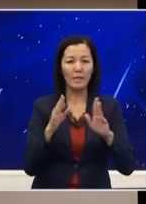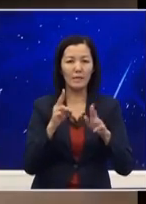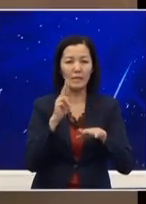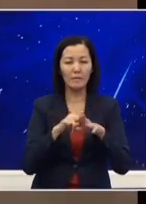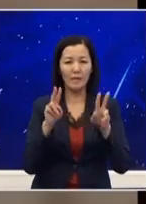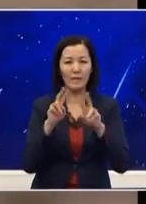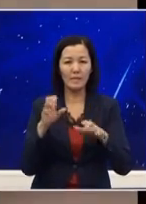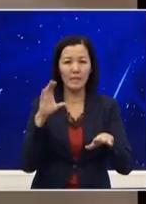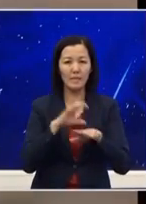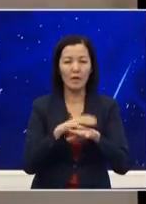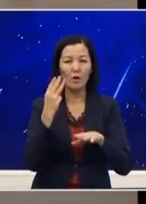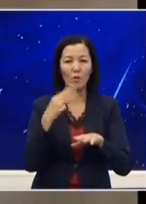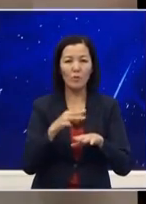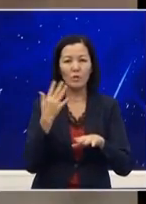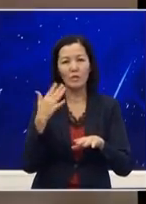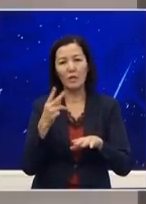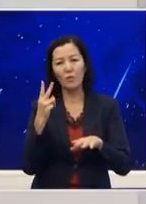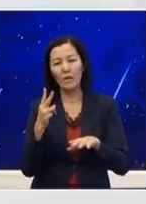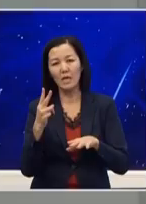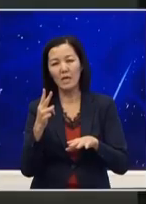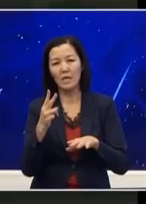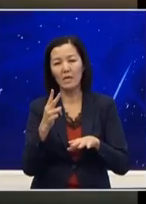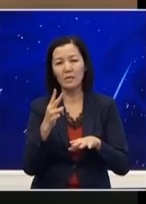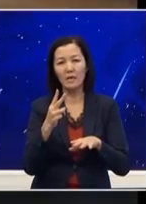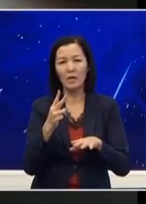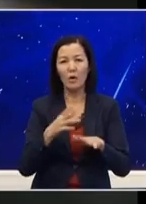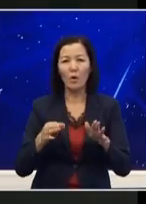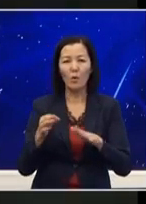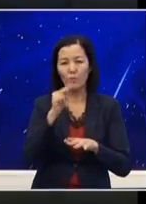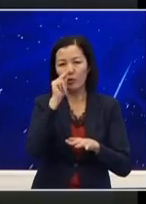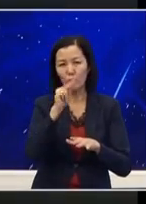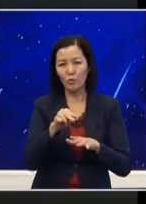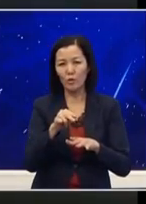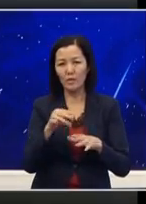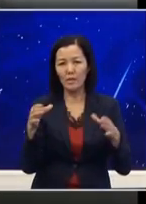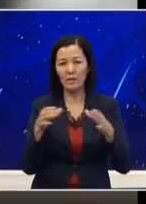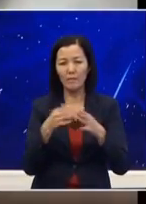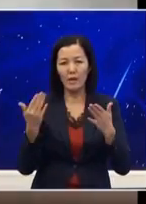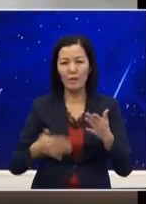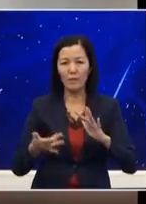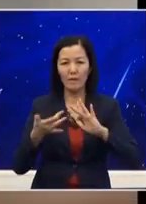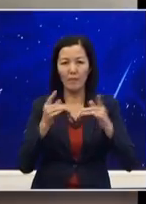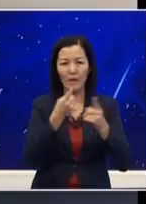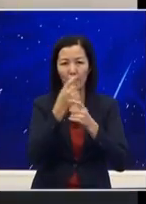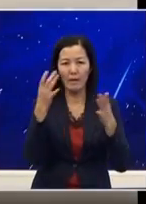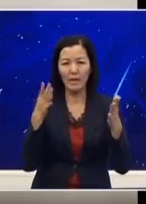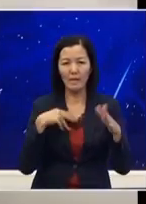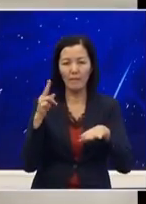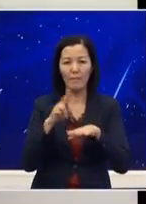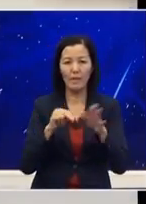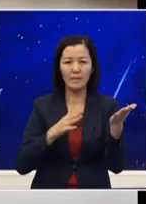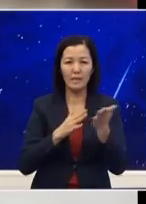анықталған. 30-52 жас аралығындағы күдіктілер туралы облыстық полиция департаментінің әлеуметтік парақшасында хабарланды.